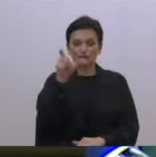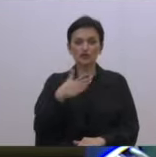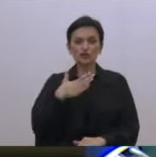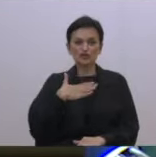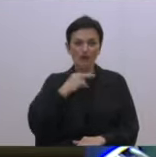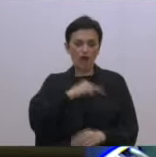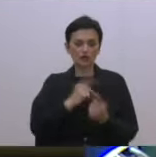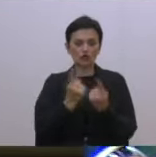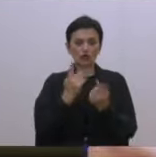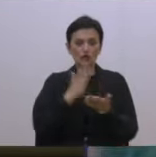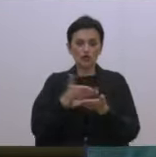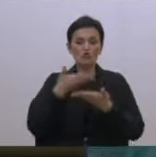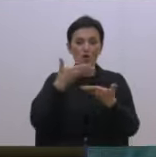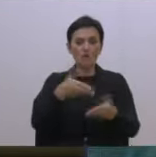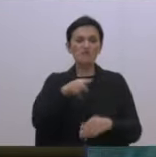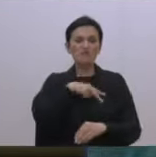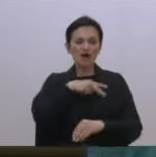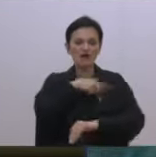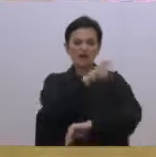კოლეგა, ამ მოწვევის პარლამენტის წევრი.